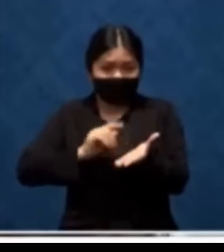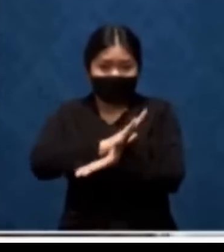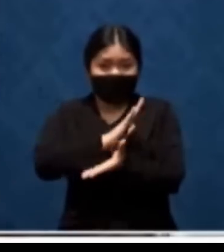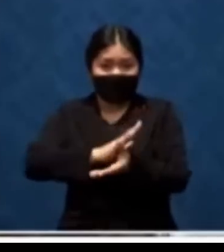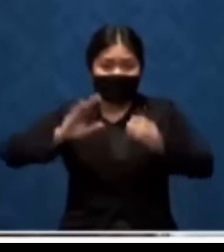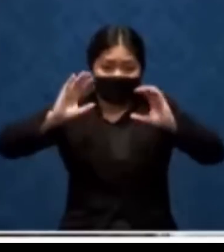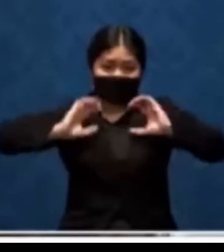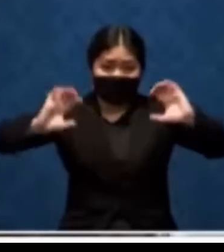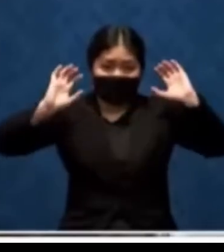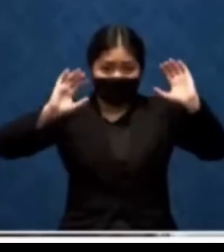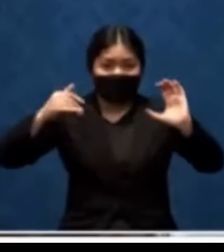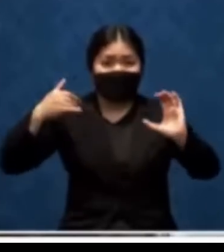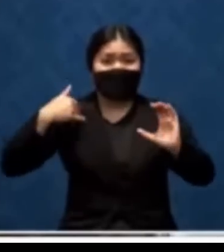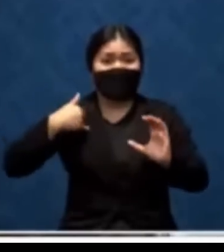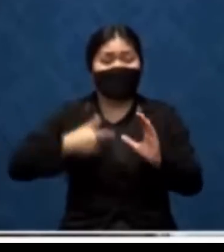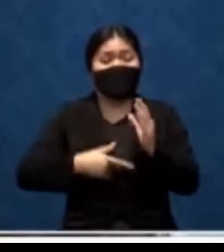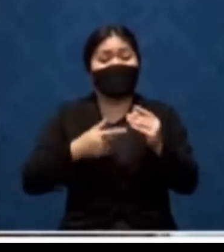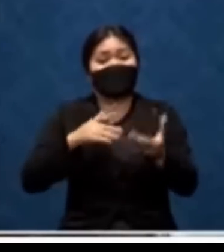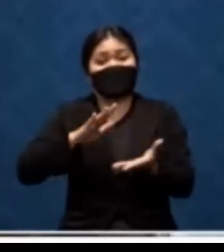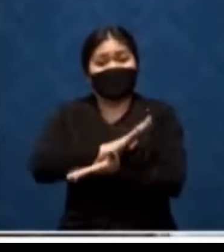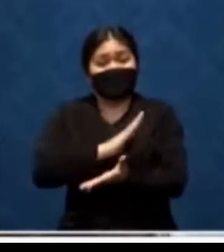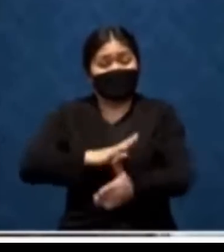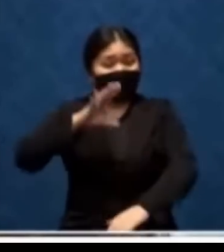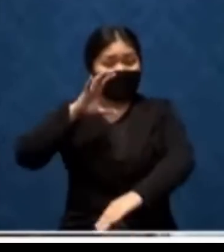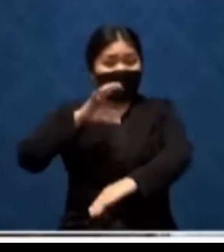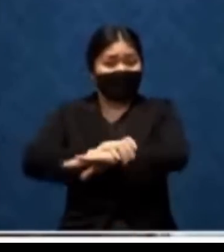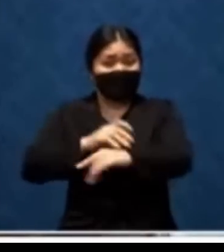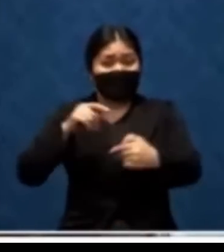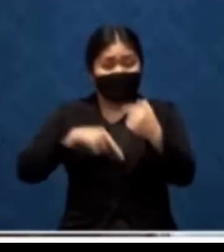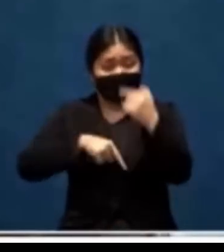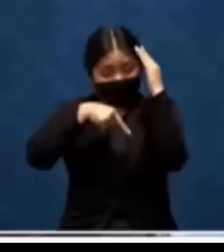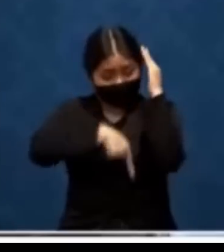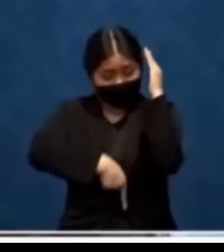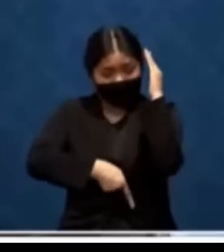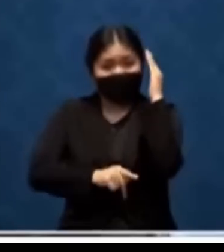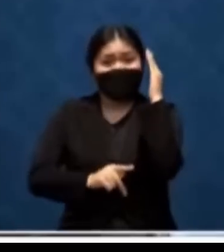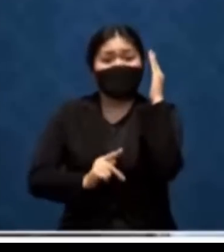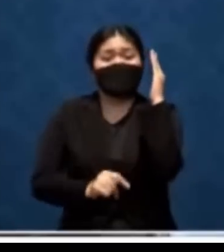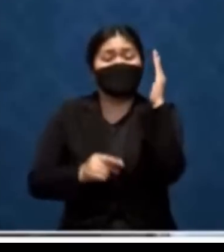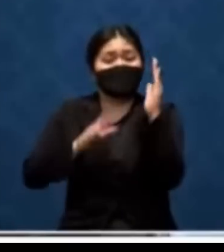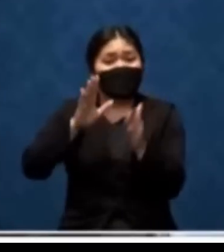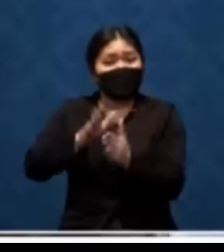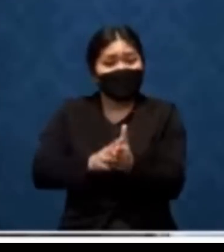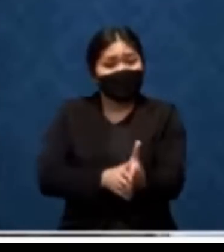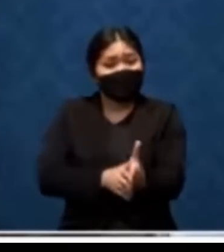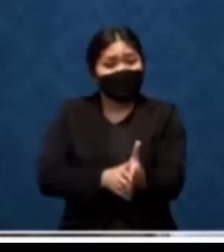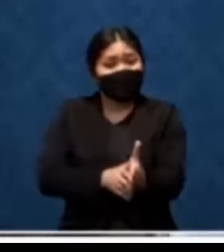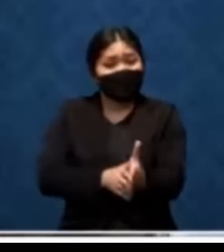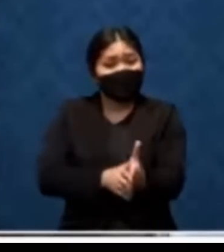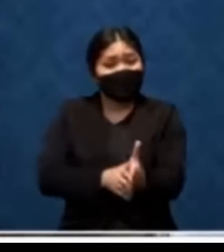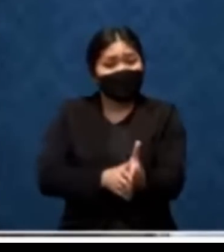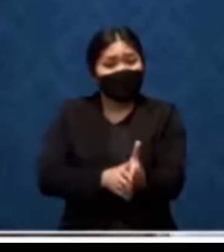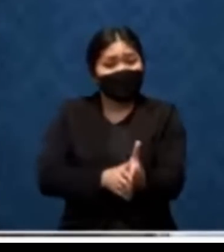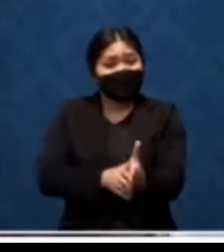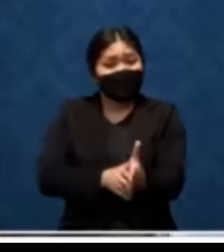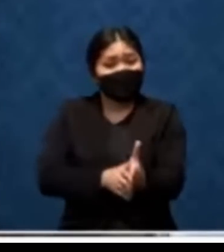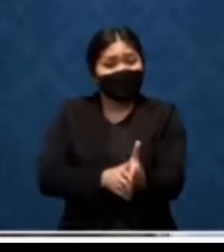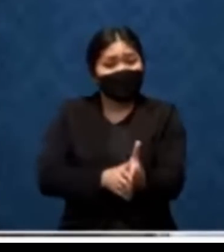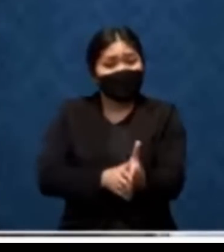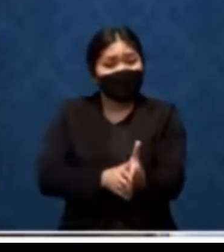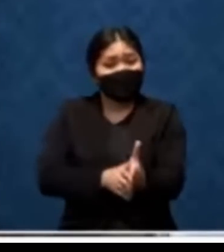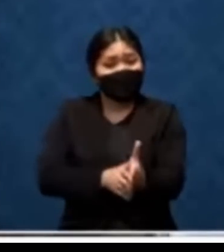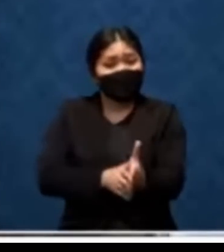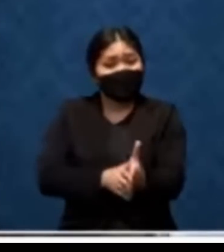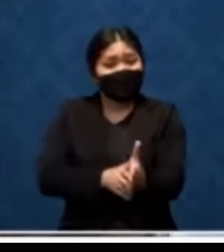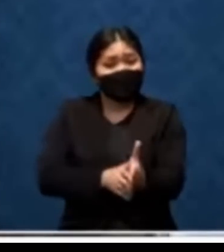อยู่ที่จังหวัดปัตตานีมาตั้งนานแล้วครับแต่เพิ่งมาจับได้เมื่อไม่กี่เดือนก่อนและไม่ใช่แค่ปลอมเ